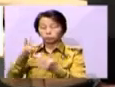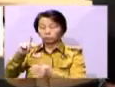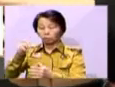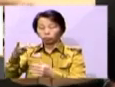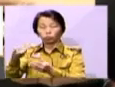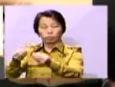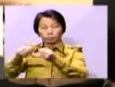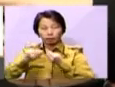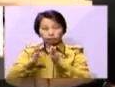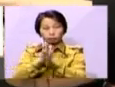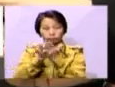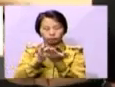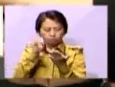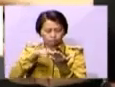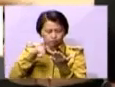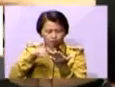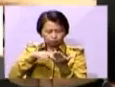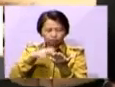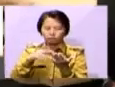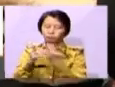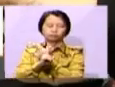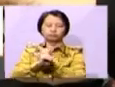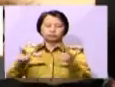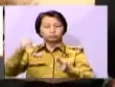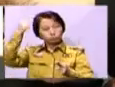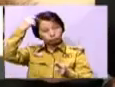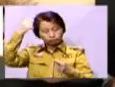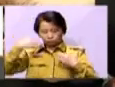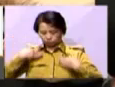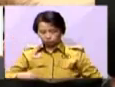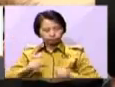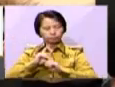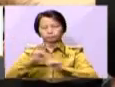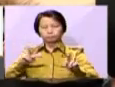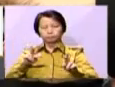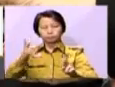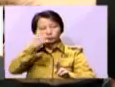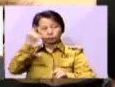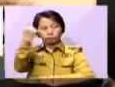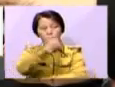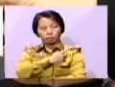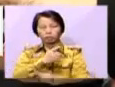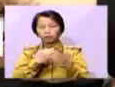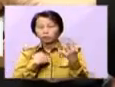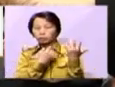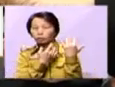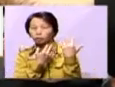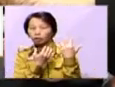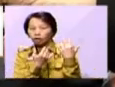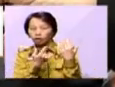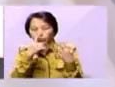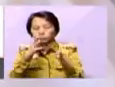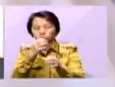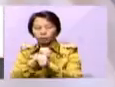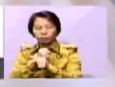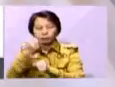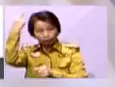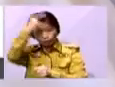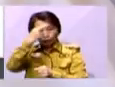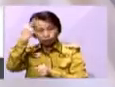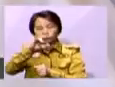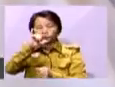Tabung Haji. Dan juga selama hari ini kita bersiap sedia mental dan fizikal kerana inilah hari yang ditunggu-tunggu untuk mendapatkan haji yang